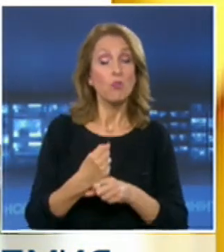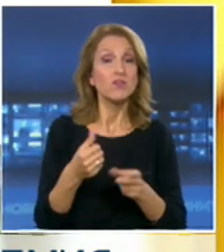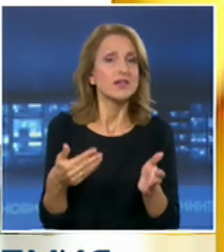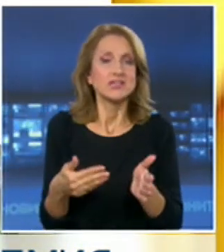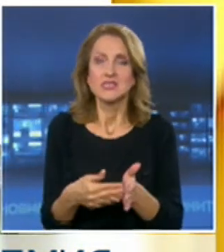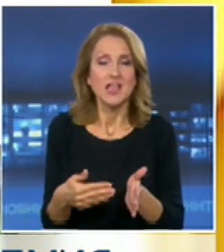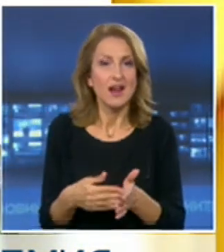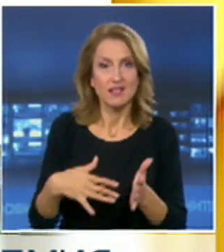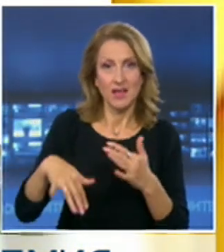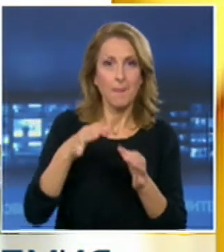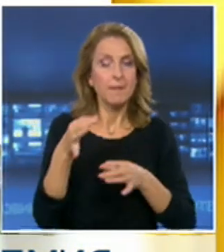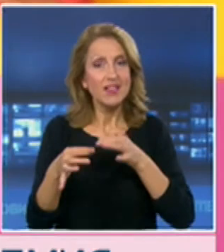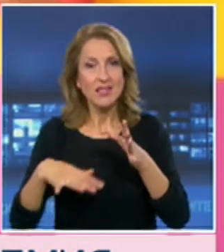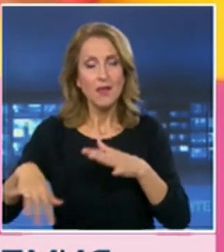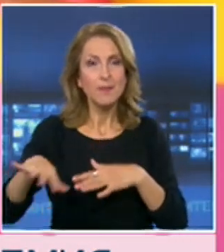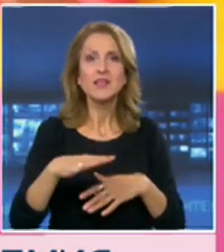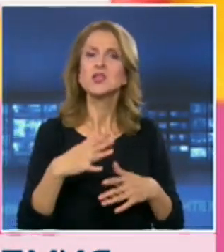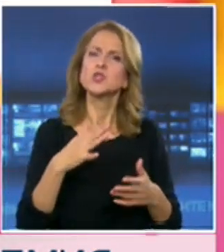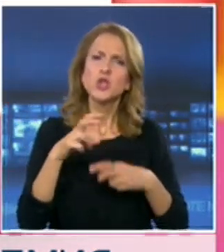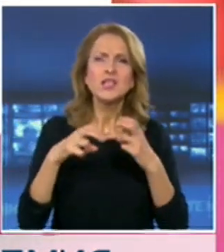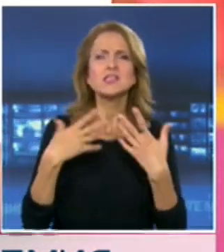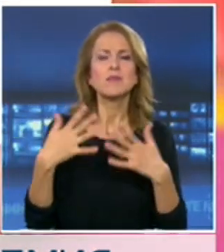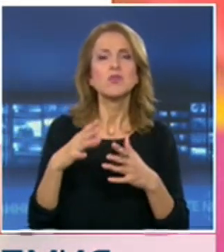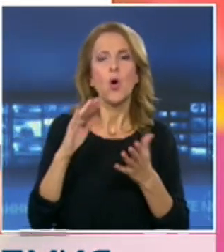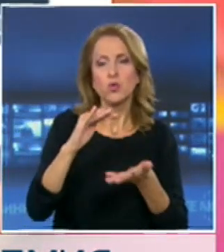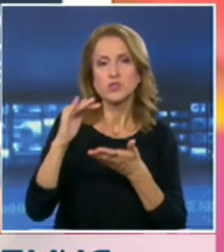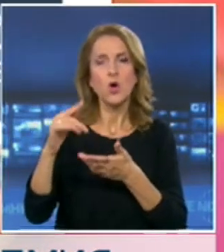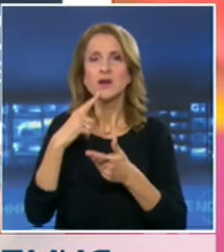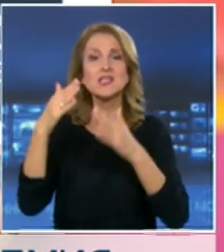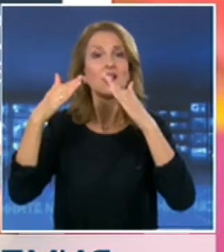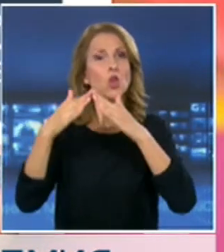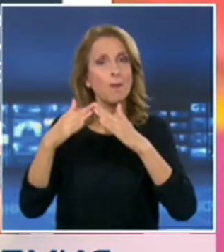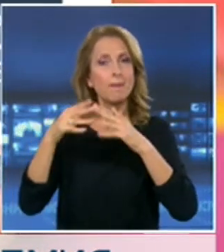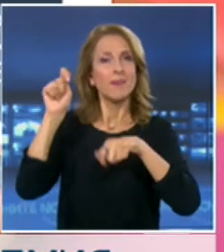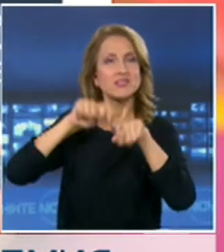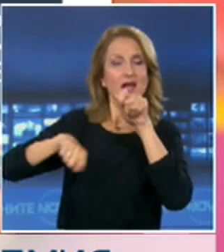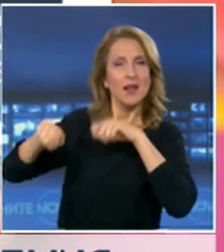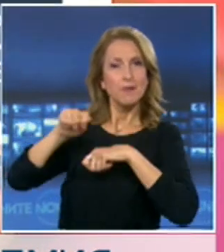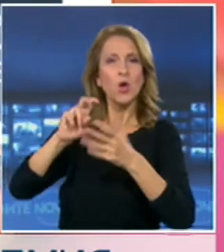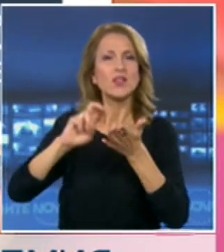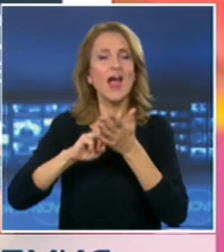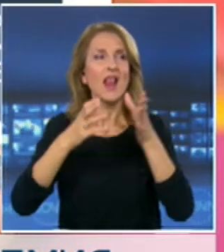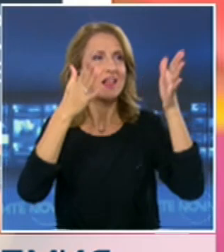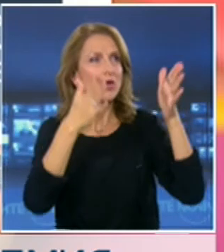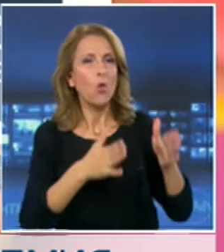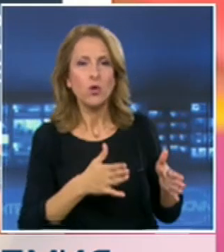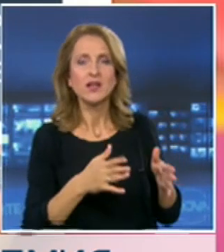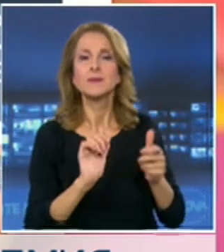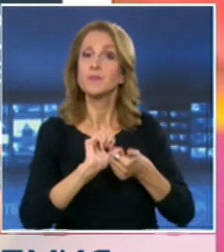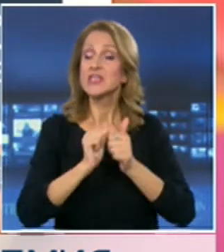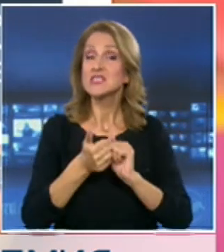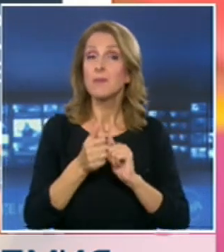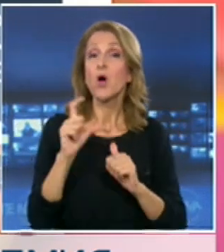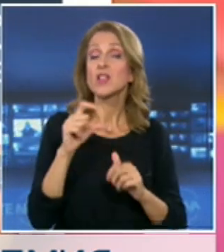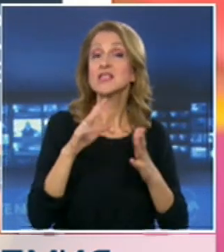пандемията ще се търсят и много стоки за дома, както за декорация, така и за ремонт, а и много домашни електроуреди и спортни стоки за вкъщи.